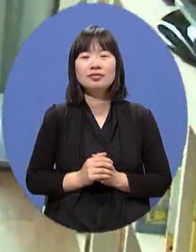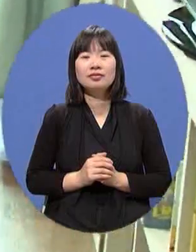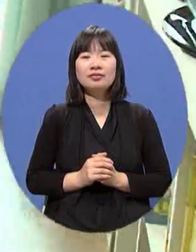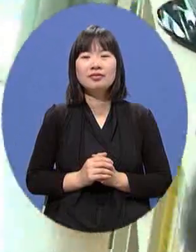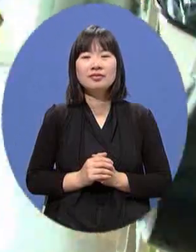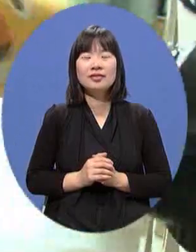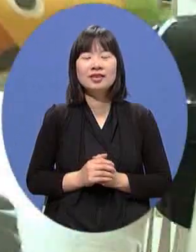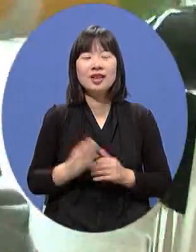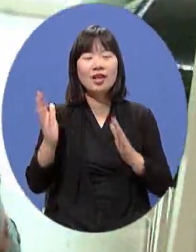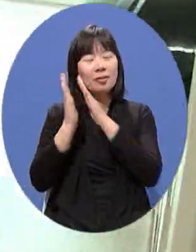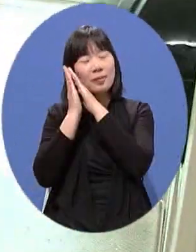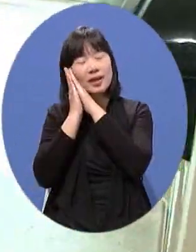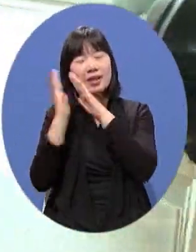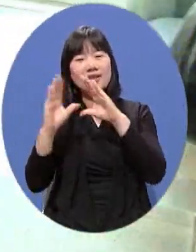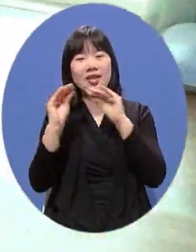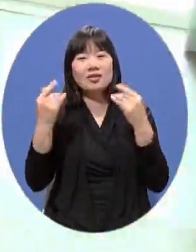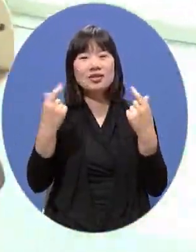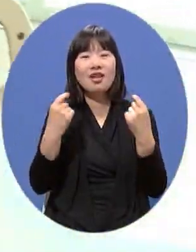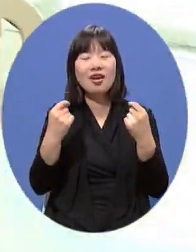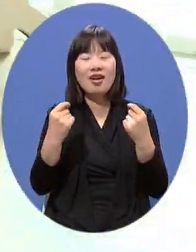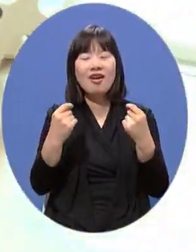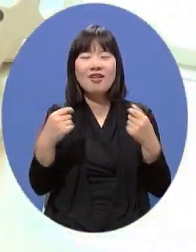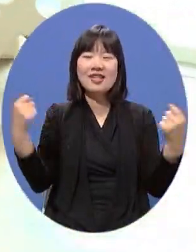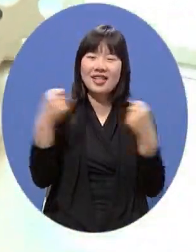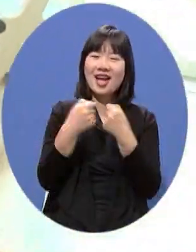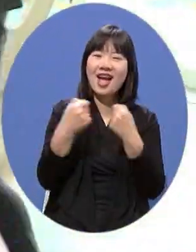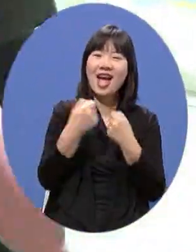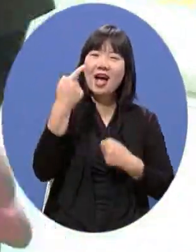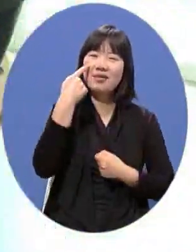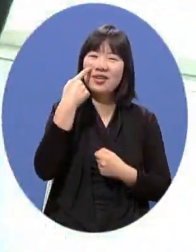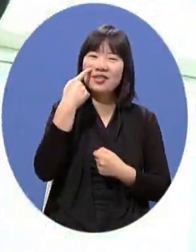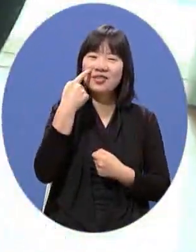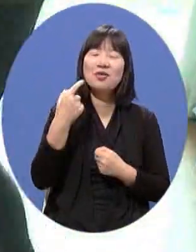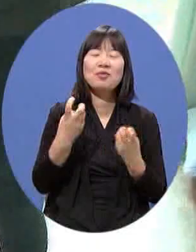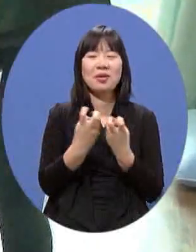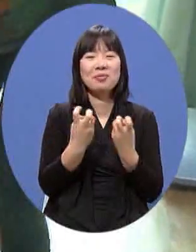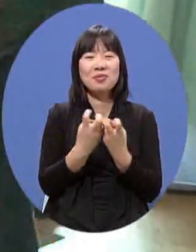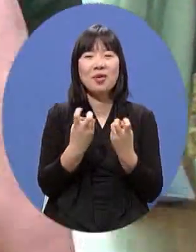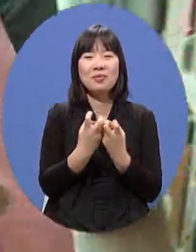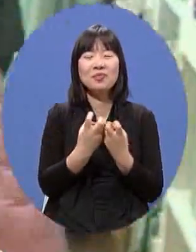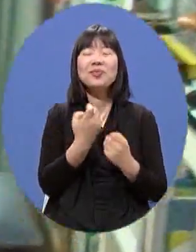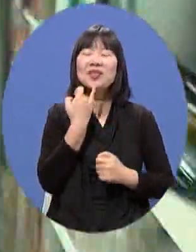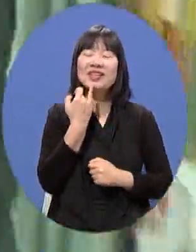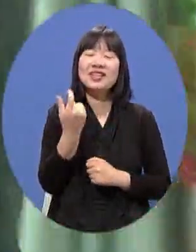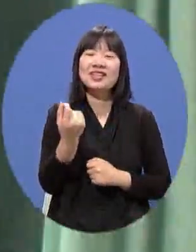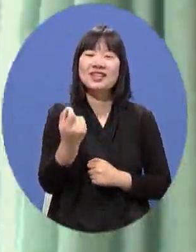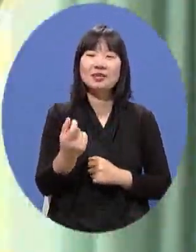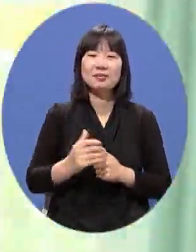베개 싸움처럼 쿠션 싸움으로 즐기는 것도 또 하나의 방법이랍니다.